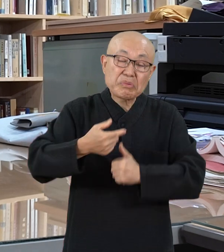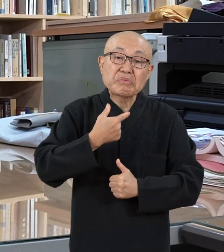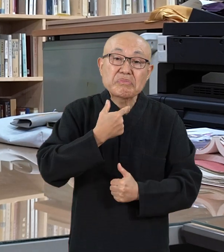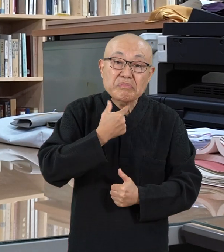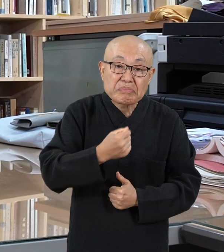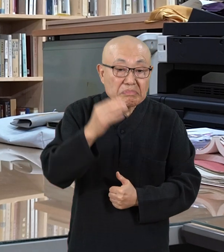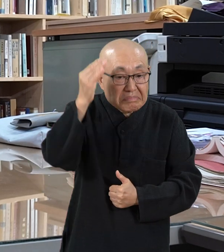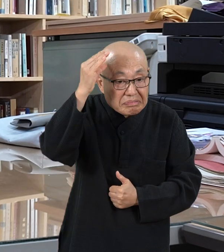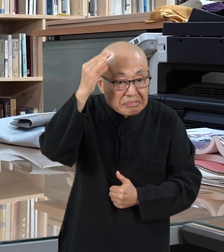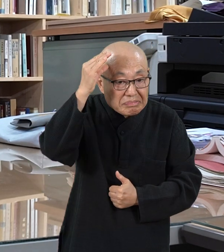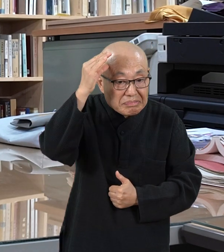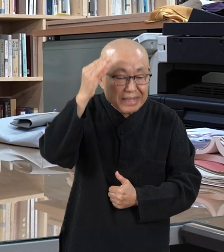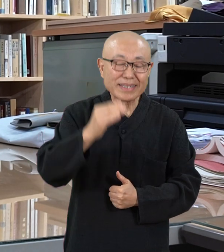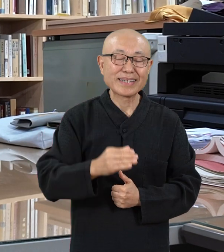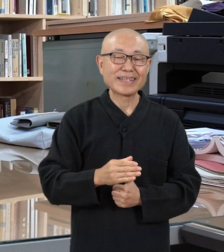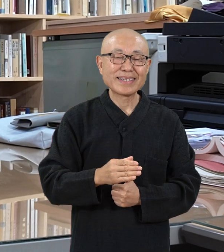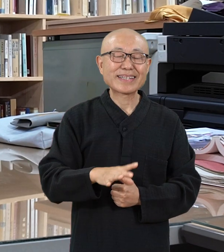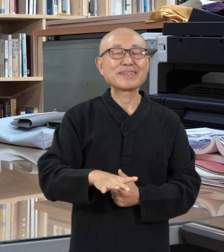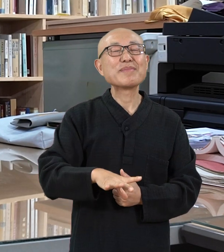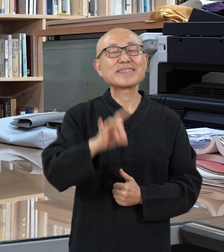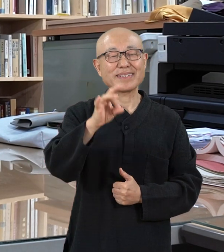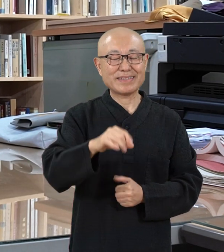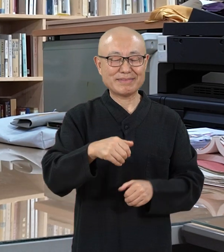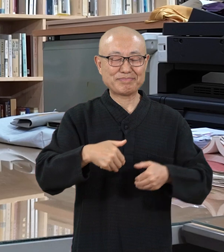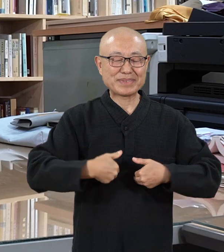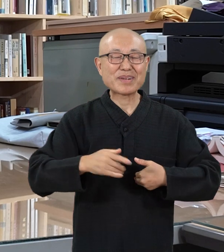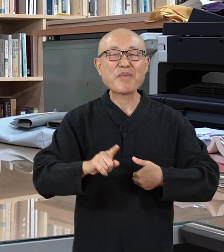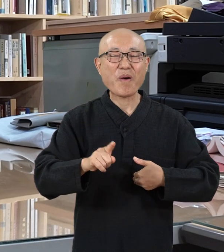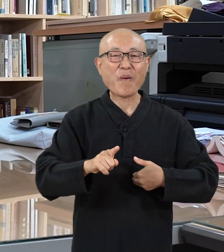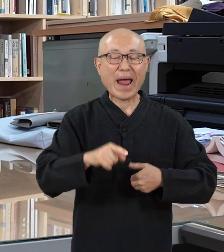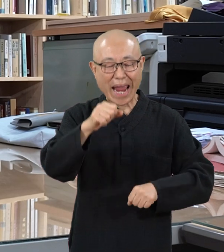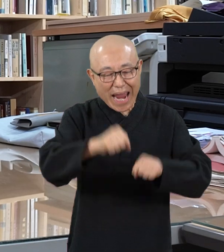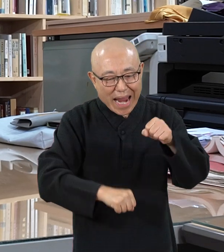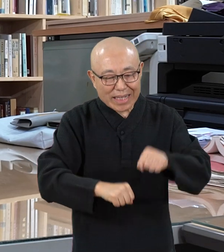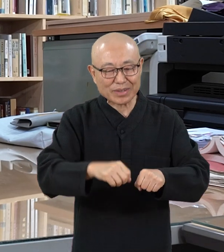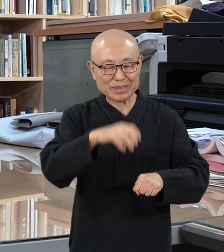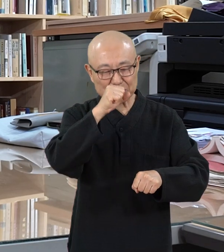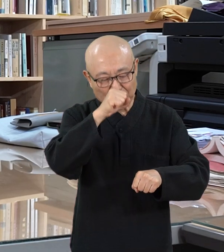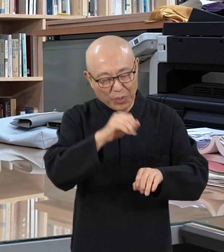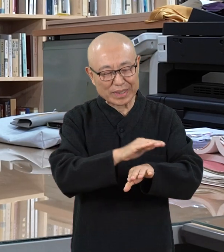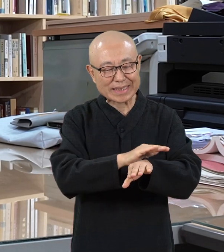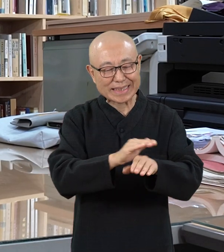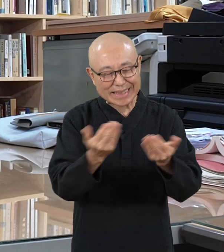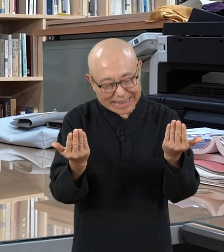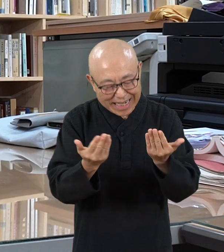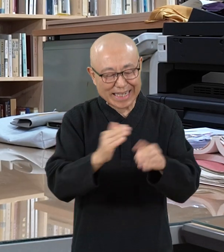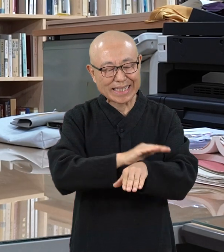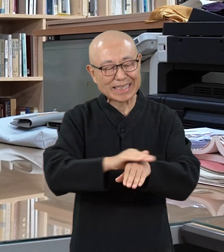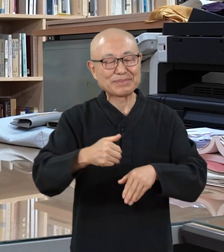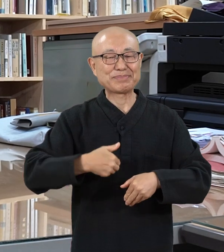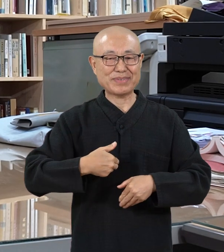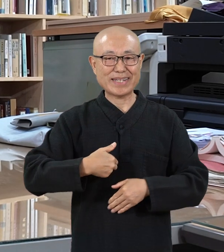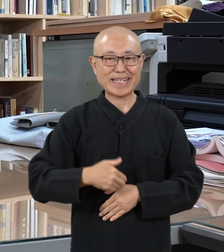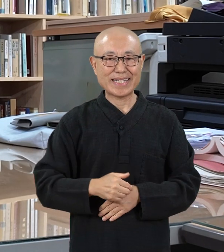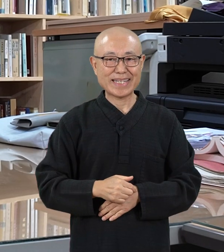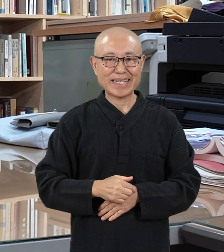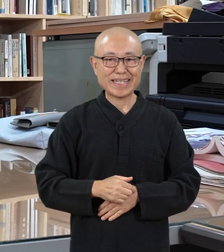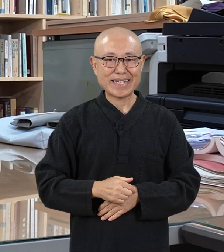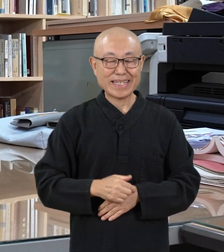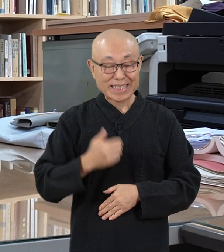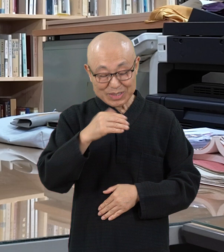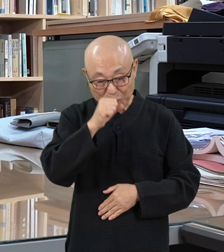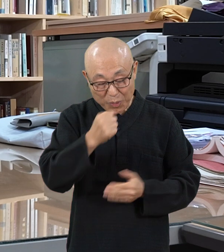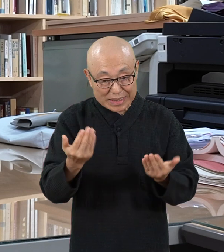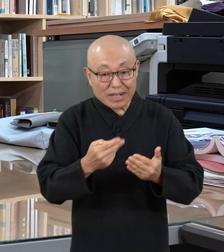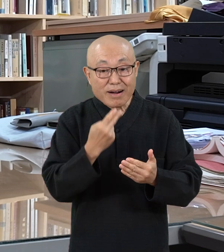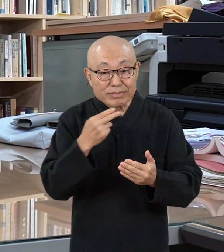바라고 그러려면 먼저 덕이 있어라 이 말씀이죠. 그러니까 덕도 쌓지 않고 남에게 대접받으려고